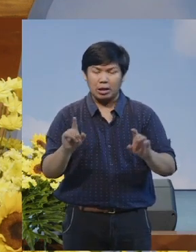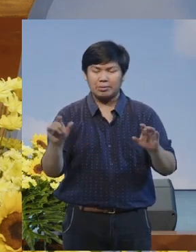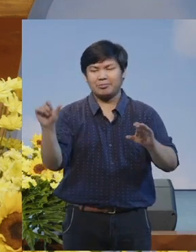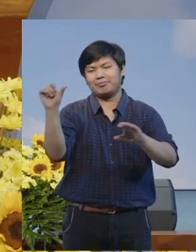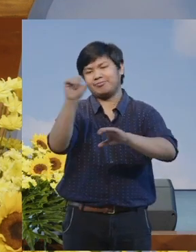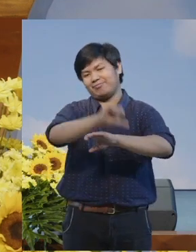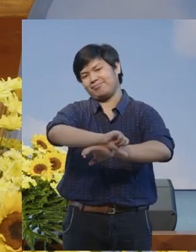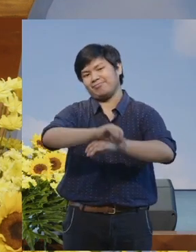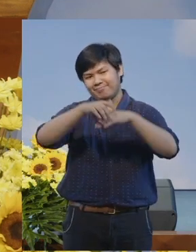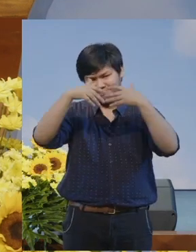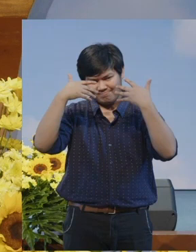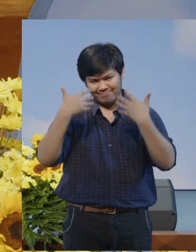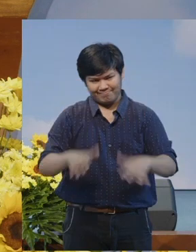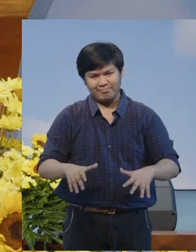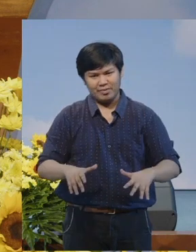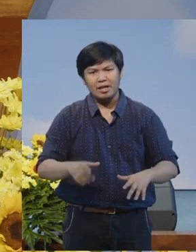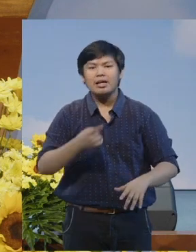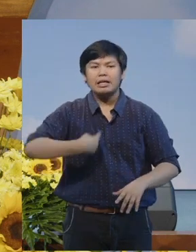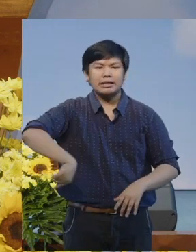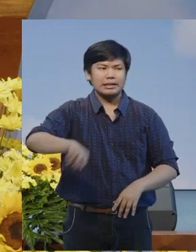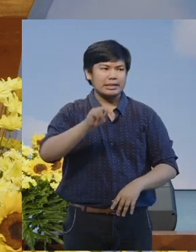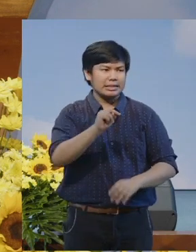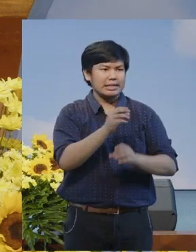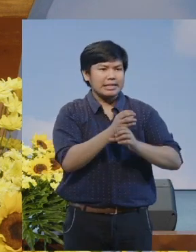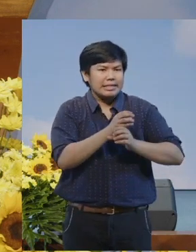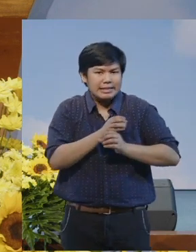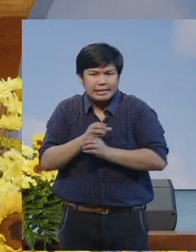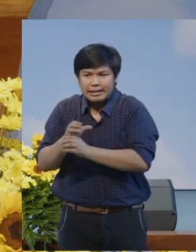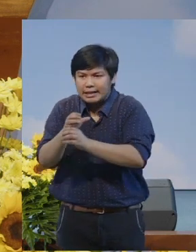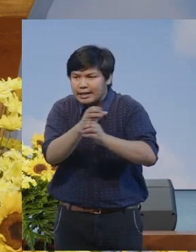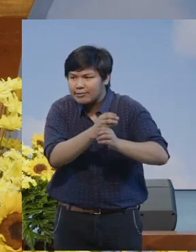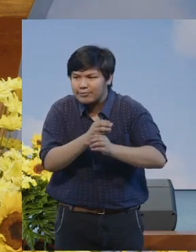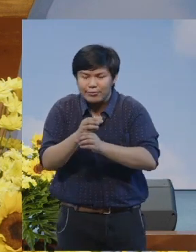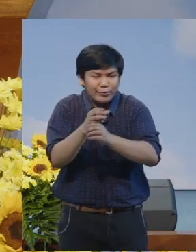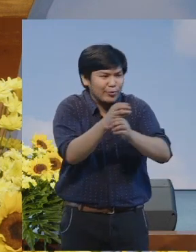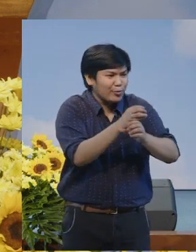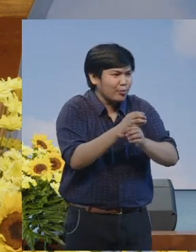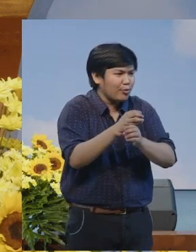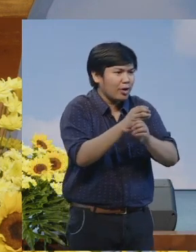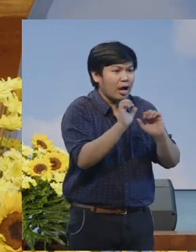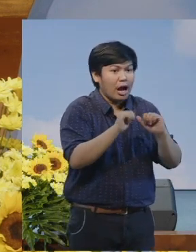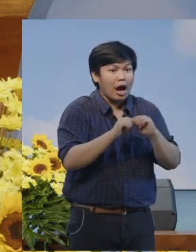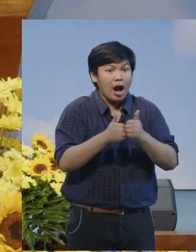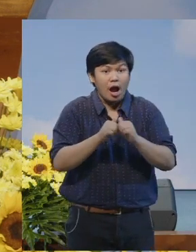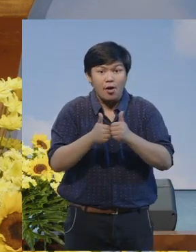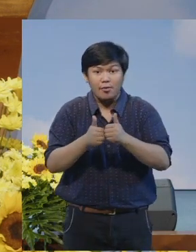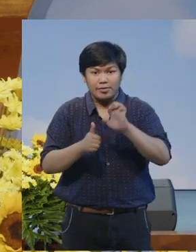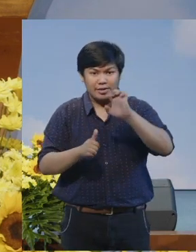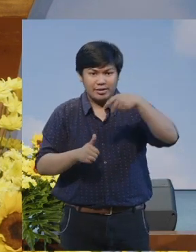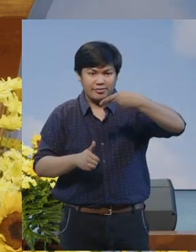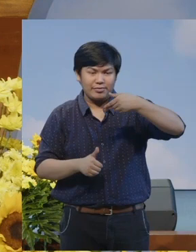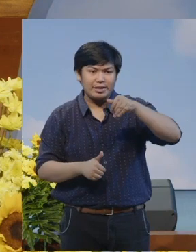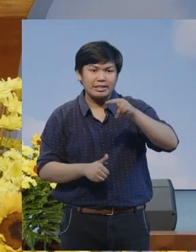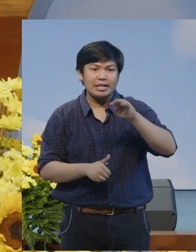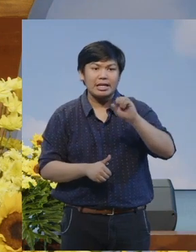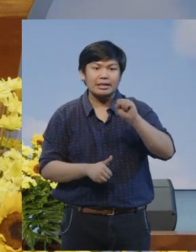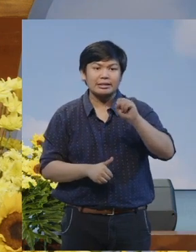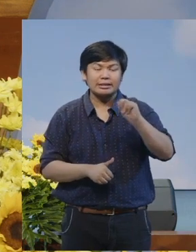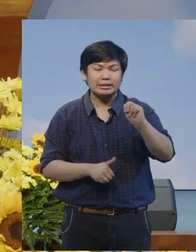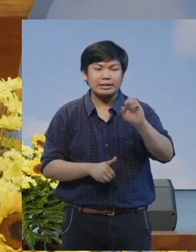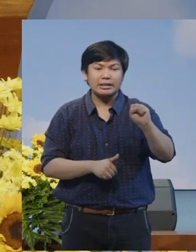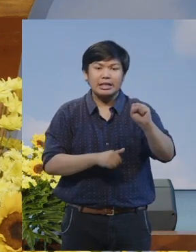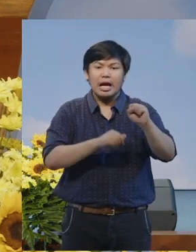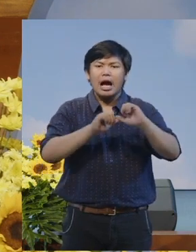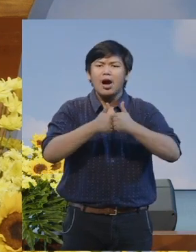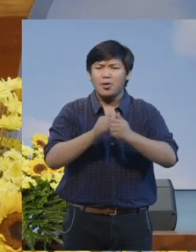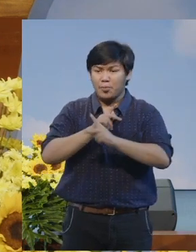Kaya dapat tayong mag-ingat lagi. Paano? Yung binasa ko po kanina sa Ephesians 6.